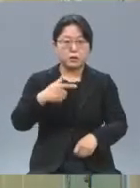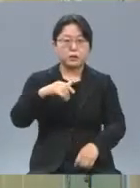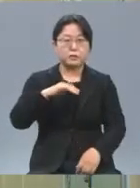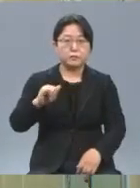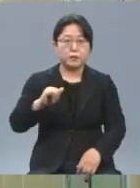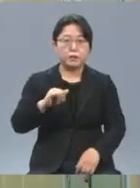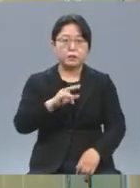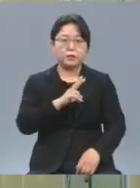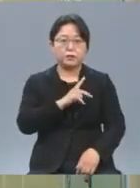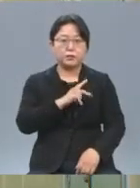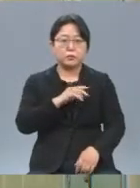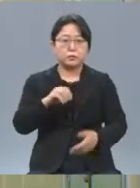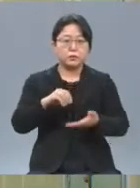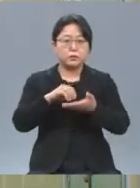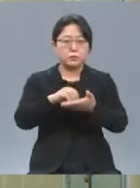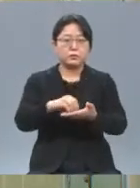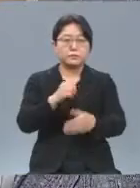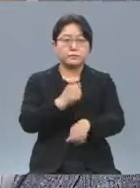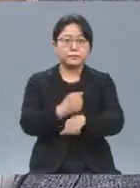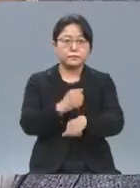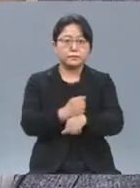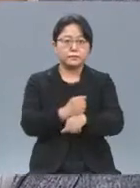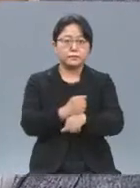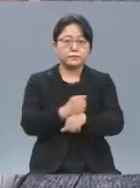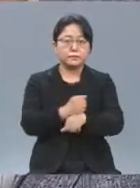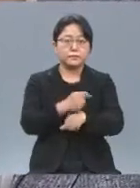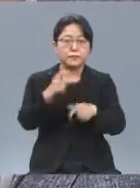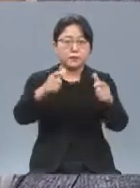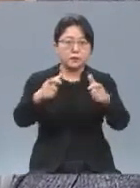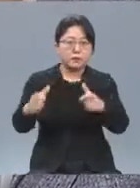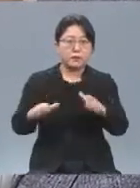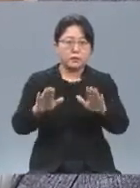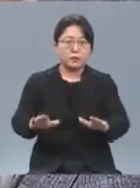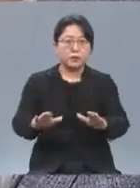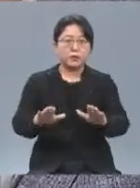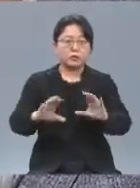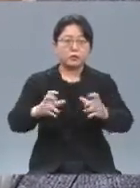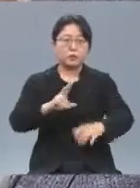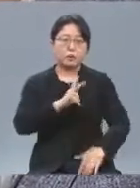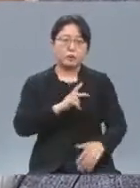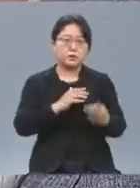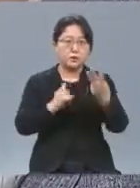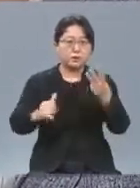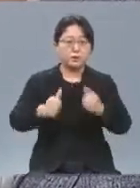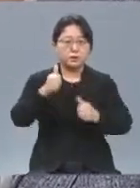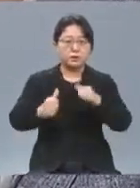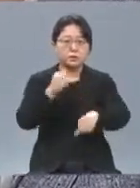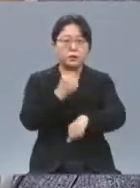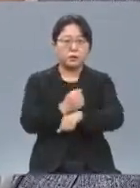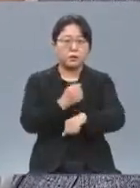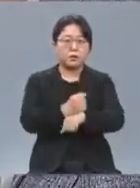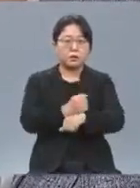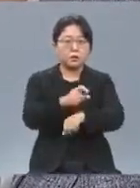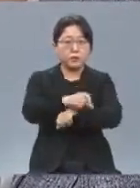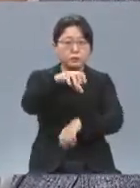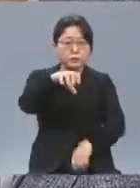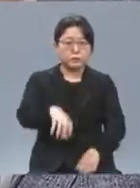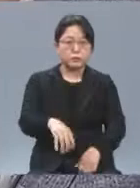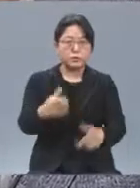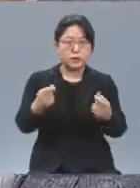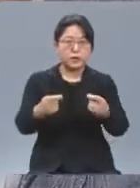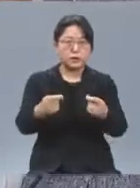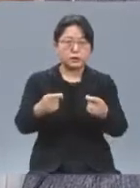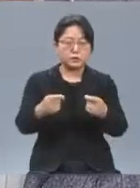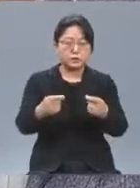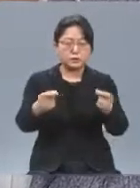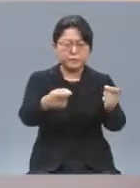의원 사무소가 자리 잡고 있습니다. 한 지역구에 현직 국회의원 3명이 경쟁하는 데다 사무소 위치까지 같은 동에 바로